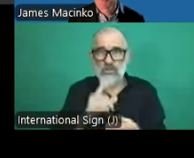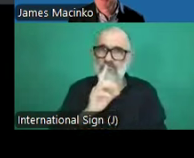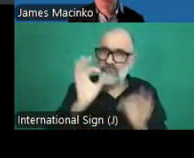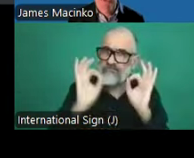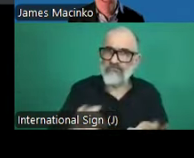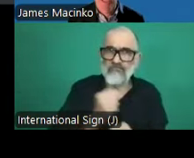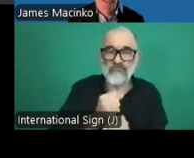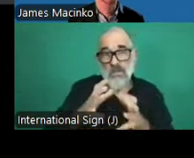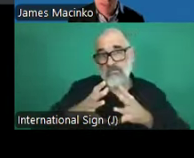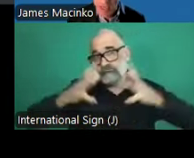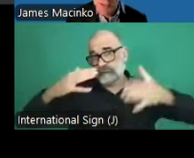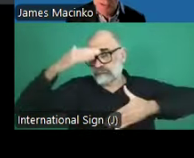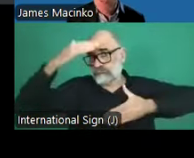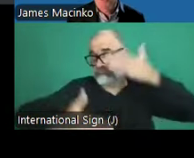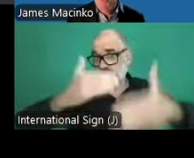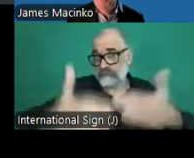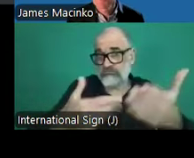ce sujet.